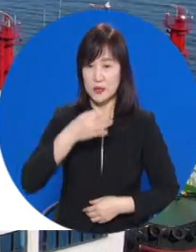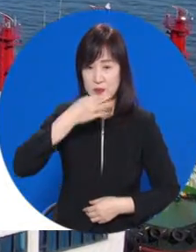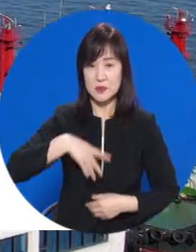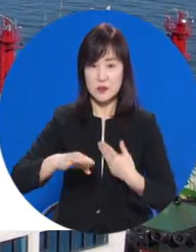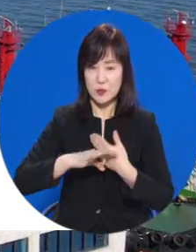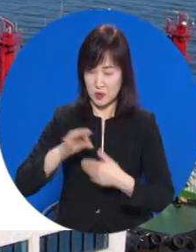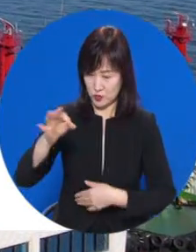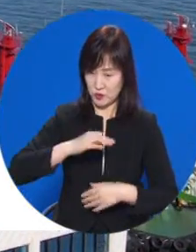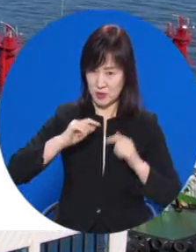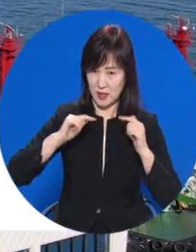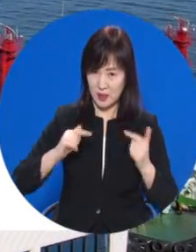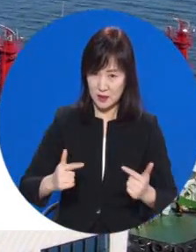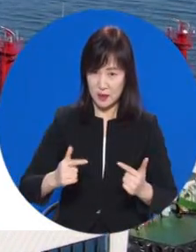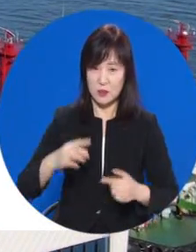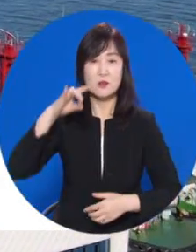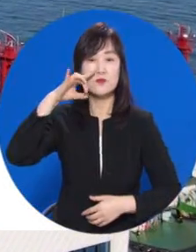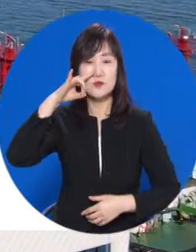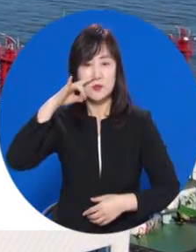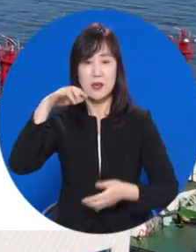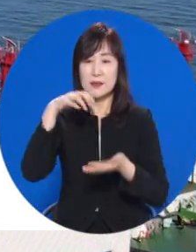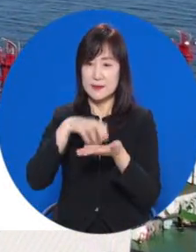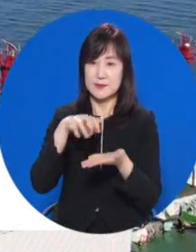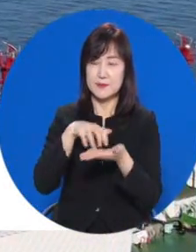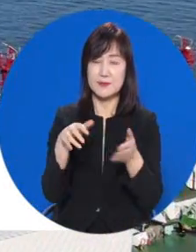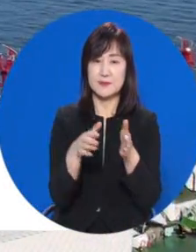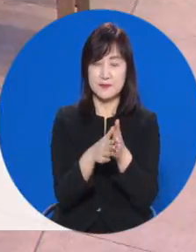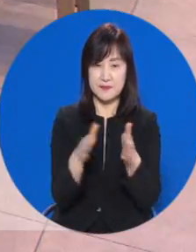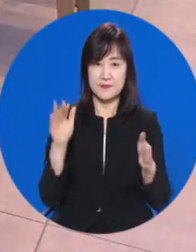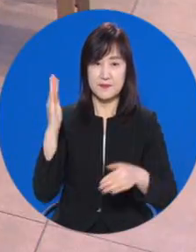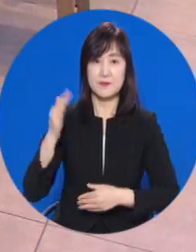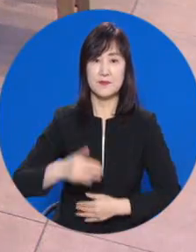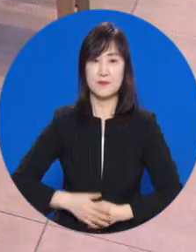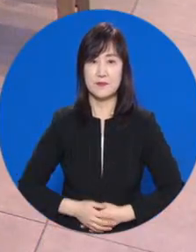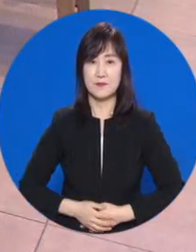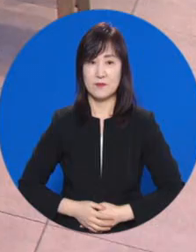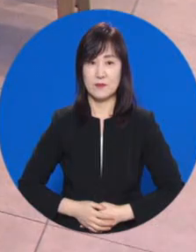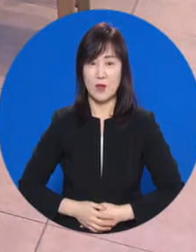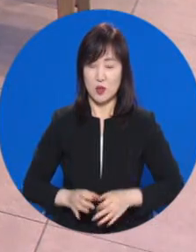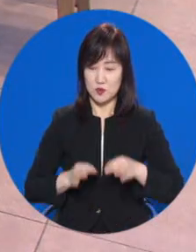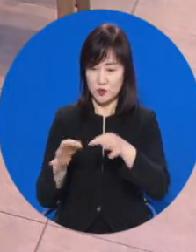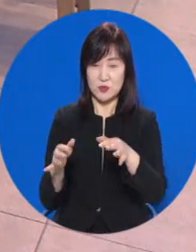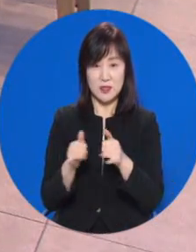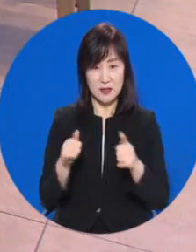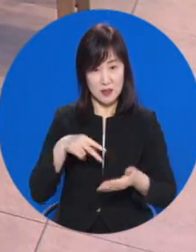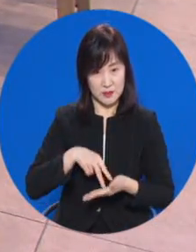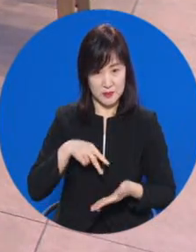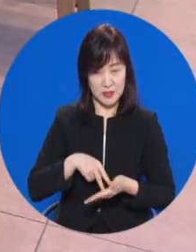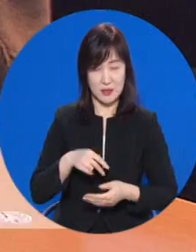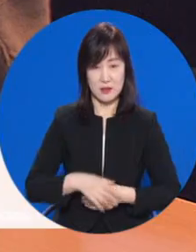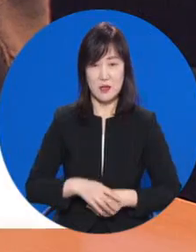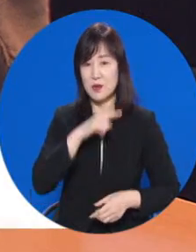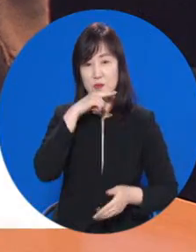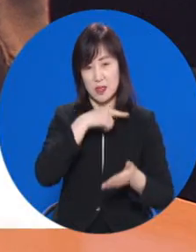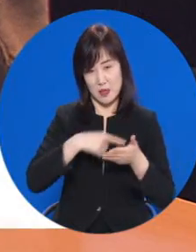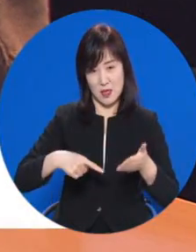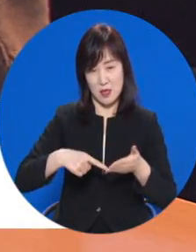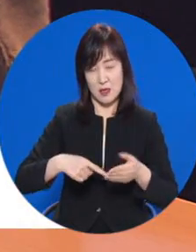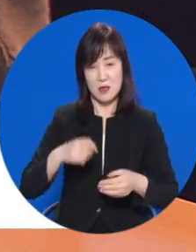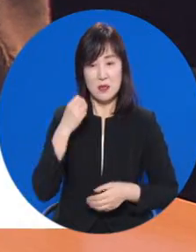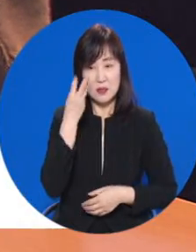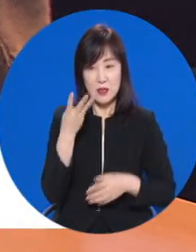저러시나 궁금해서 와서 치워보기 시작한 거죠. 투자자들이 주장하는 피해 금액만 4개월간